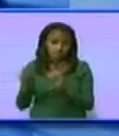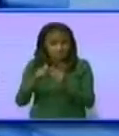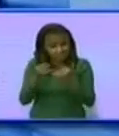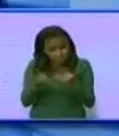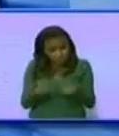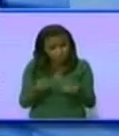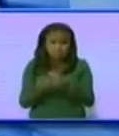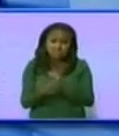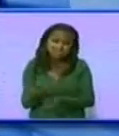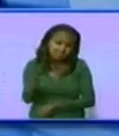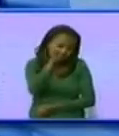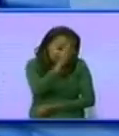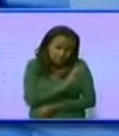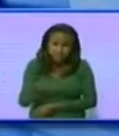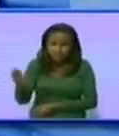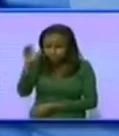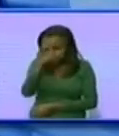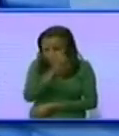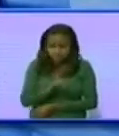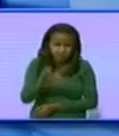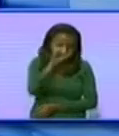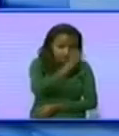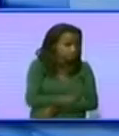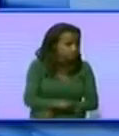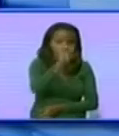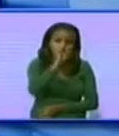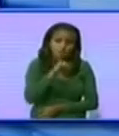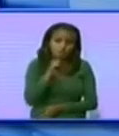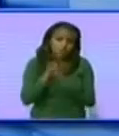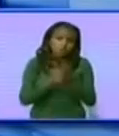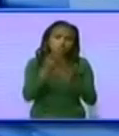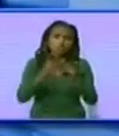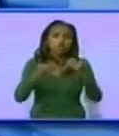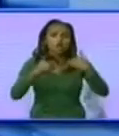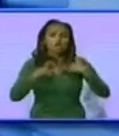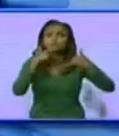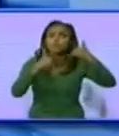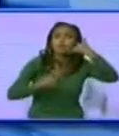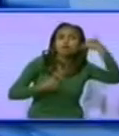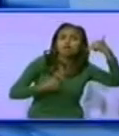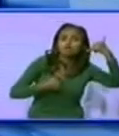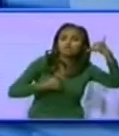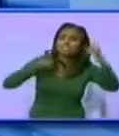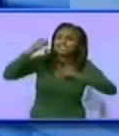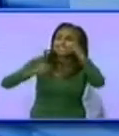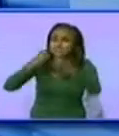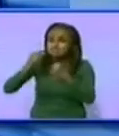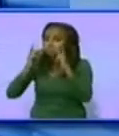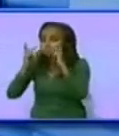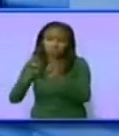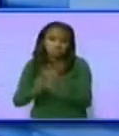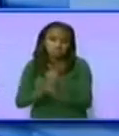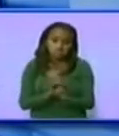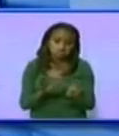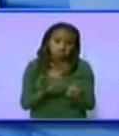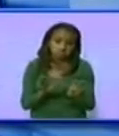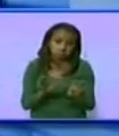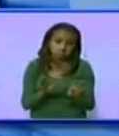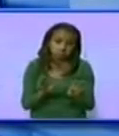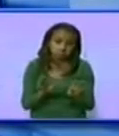እስካሁን አላገኘኋትም እንደዚህ ቦታ አገኘናት ብለው እዚህ በስልክ የሚነግሩኝ አሉ በስልክ እንደተደወለልኝ